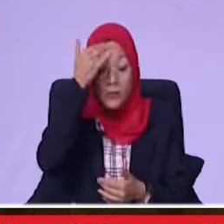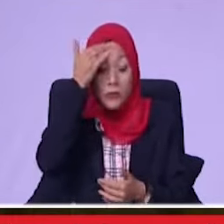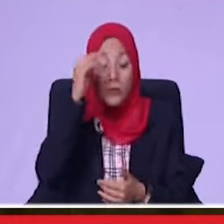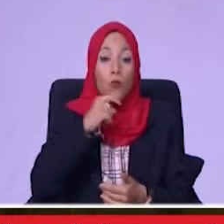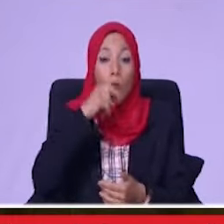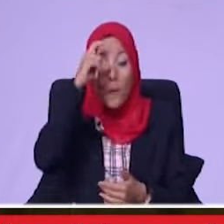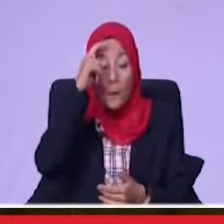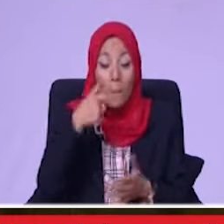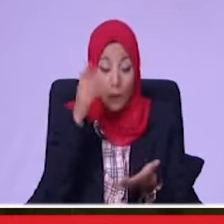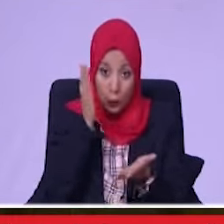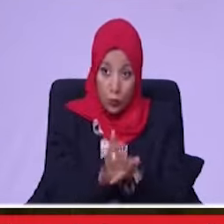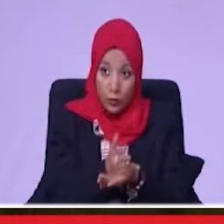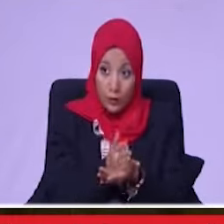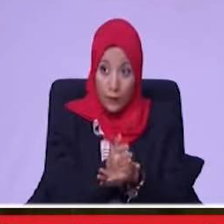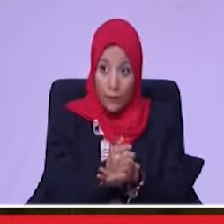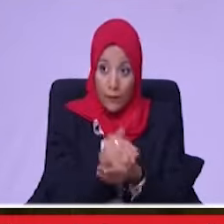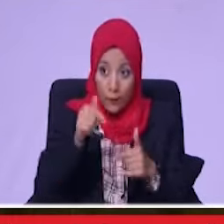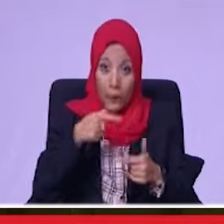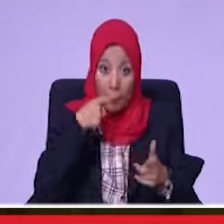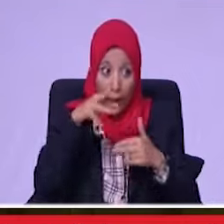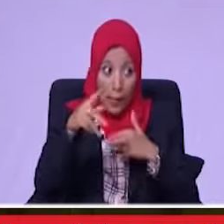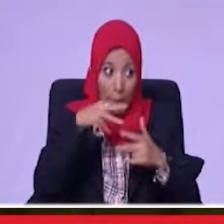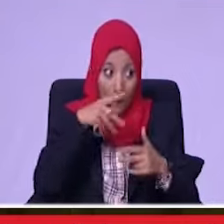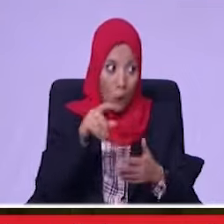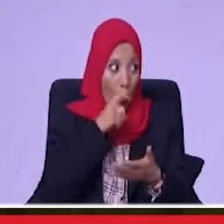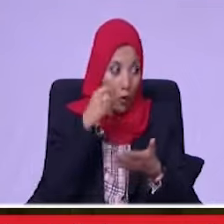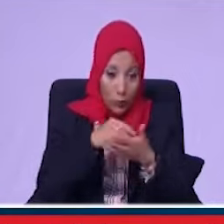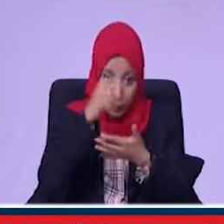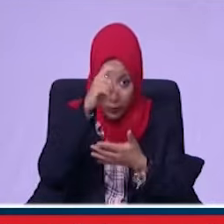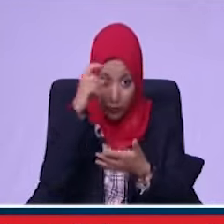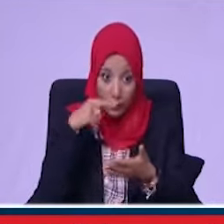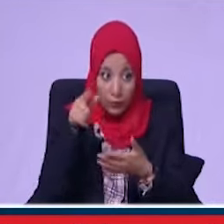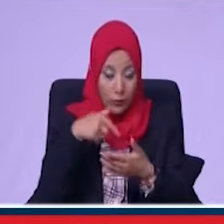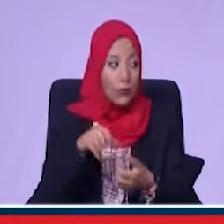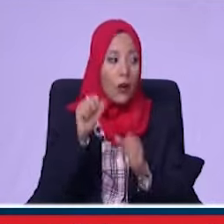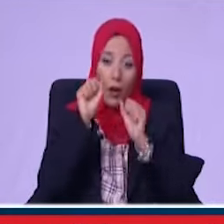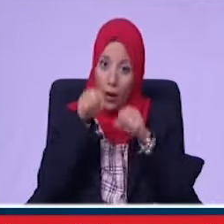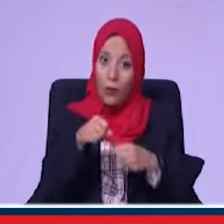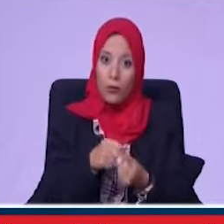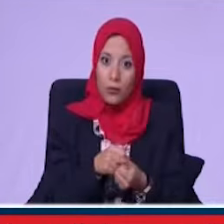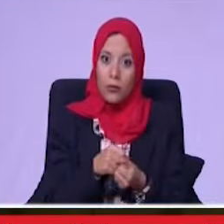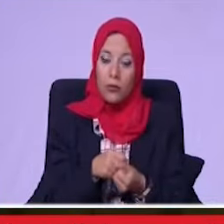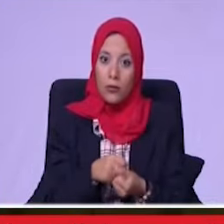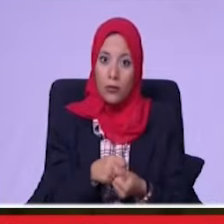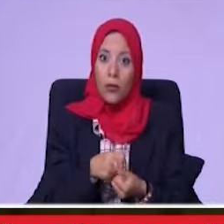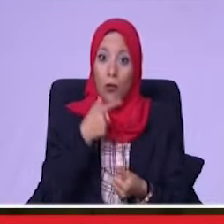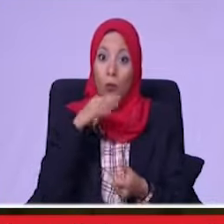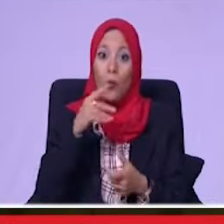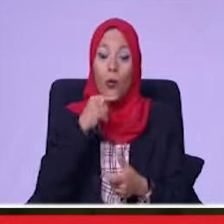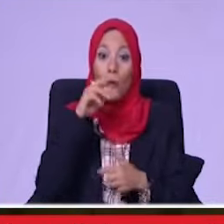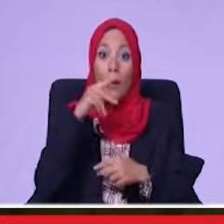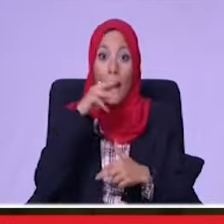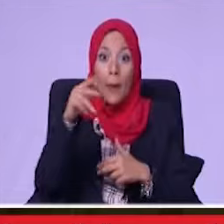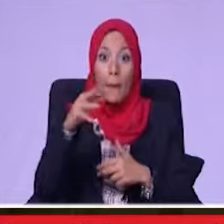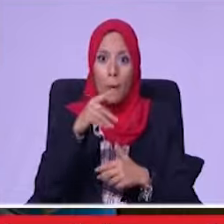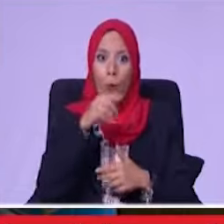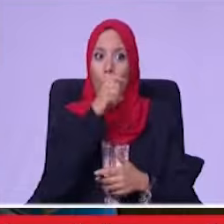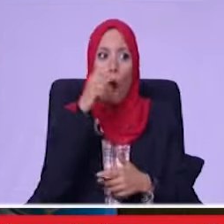مظبوط، هل بيقدر يتكلم يقول القران؟ ايوه. هل بيقدر يقول كلام اخر غير القران؟ لا، قران